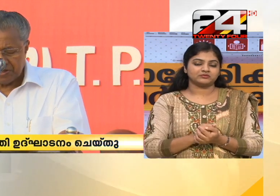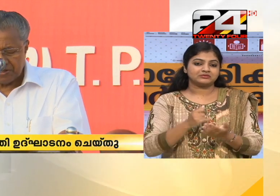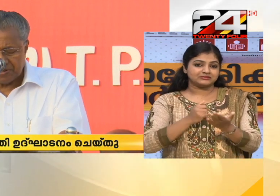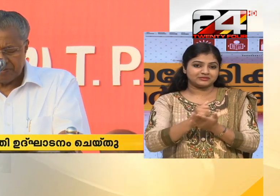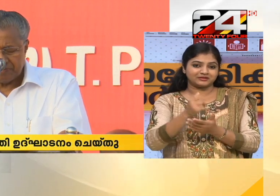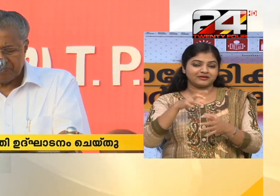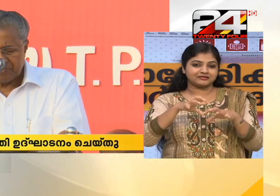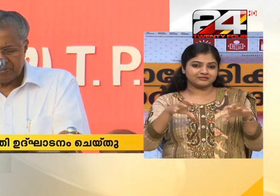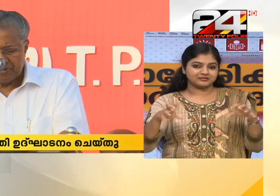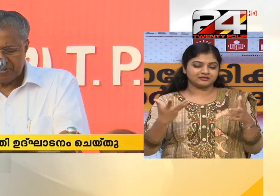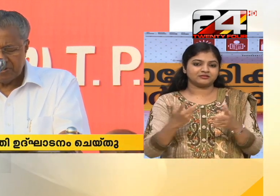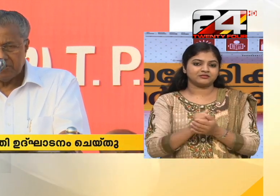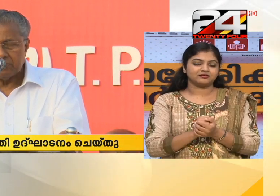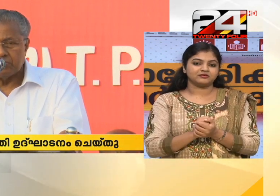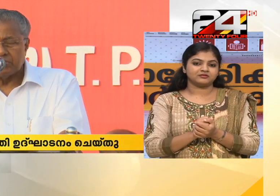കാർഷികോൽപ്പന്നങ്ങൾക്ക്